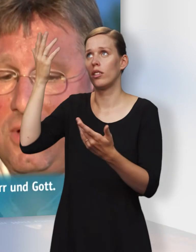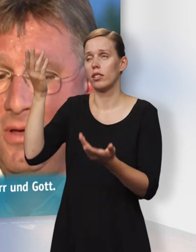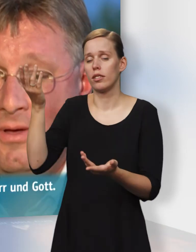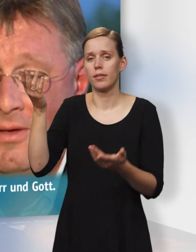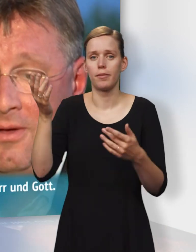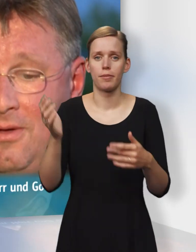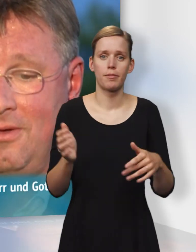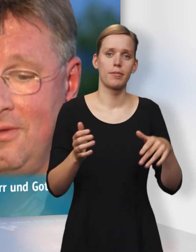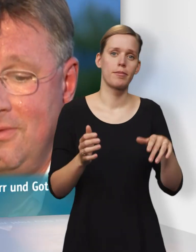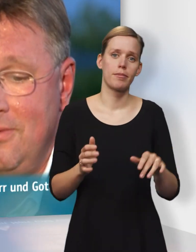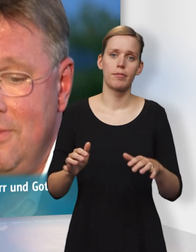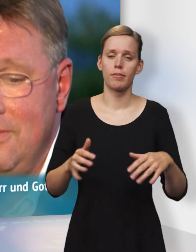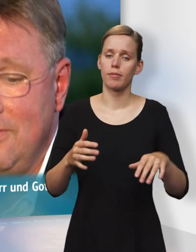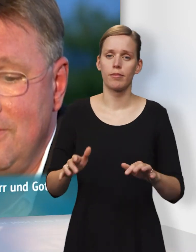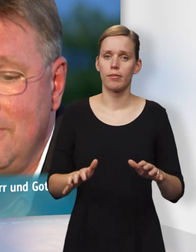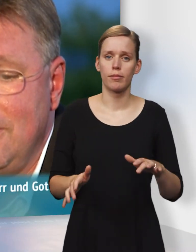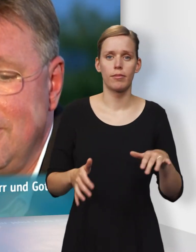und